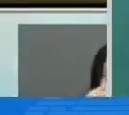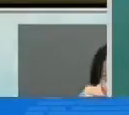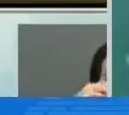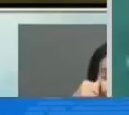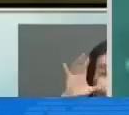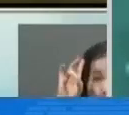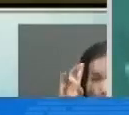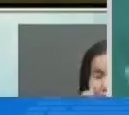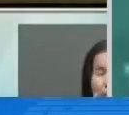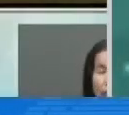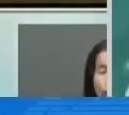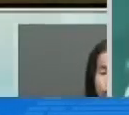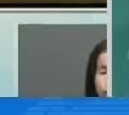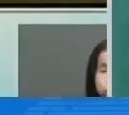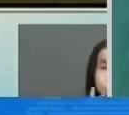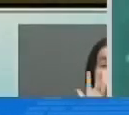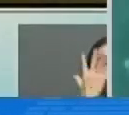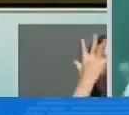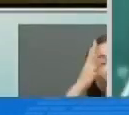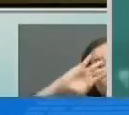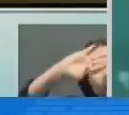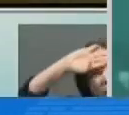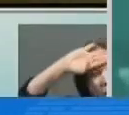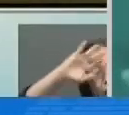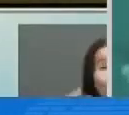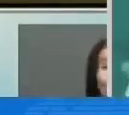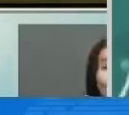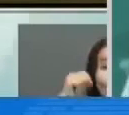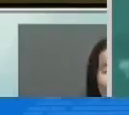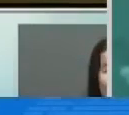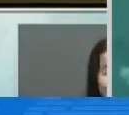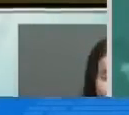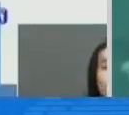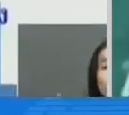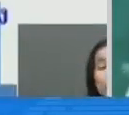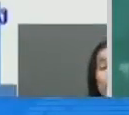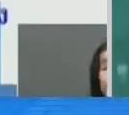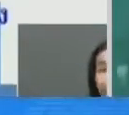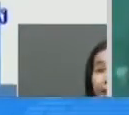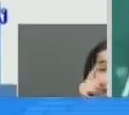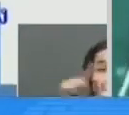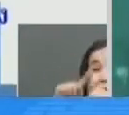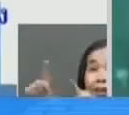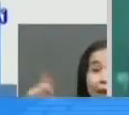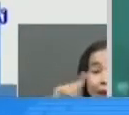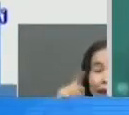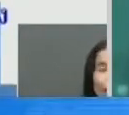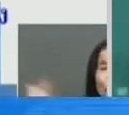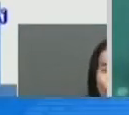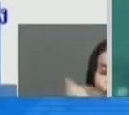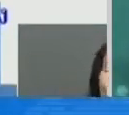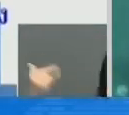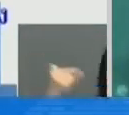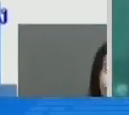เพราะฉะนั้นสิ่งที่ต้องพูดกันวันนี้คือแม้จะมีคนให้ความร่วมมือเก็บตัวอยู่ในบ้านเป็นจำนวนมากนะครับแต่ว่าการเว้นระยะห่างภาย